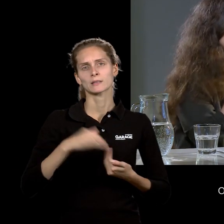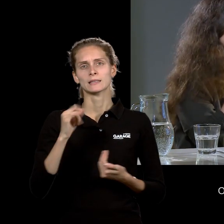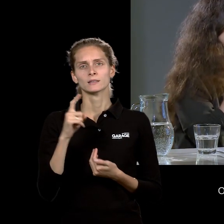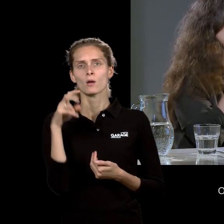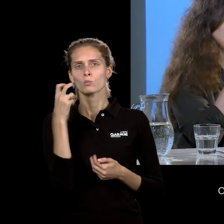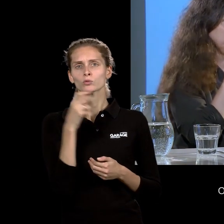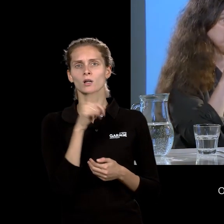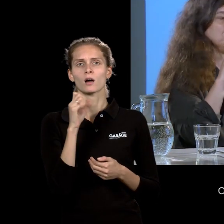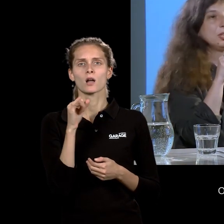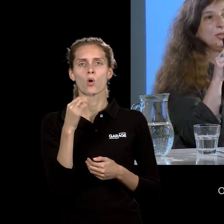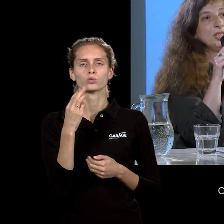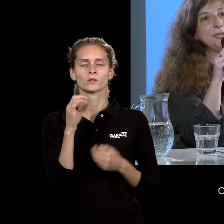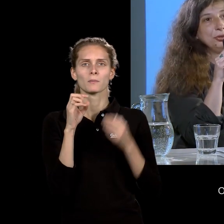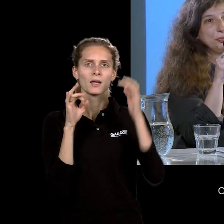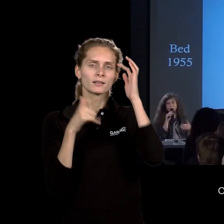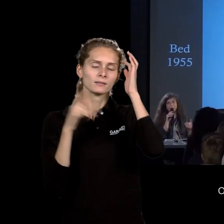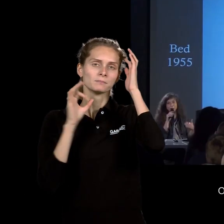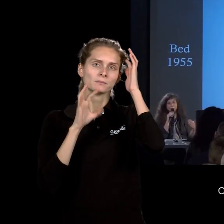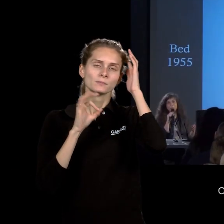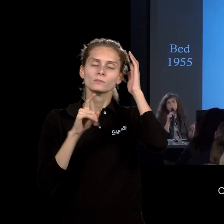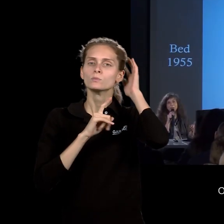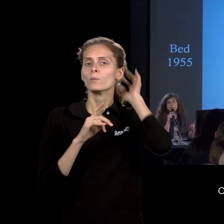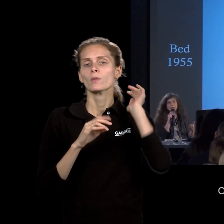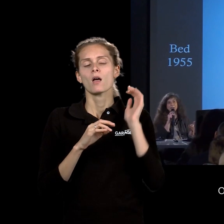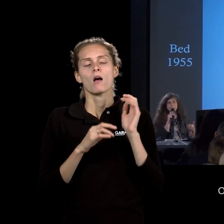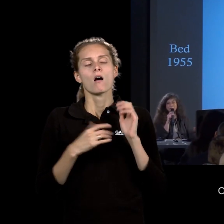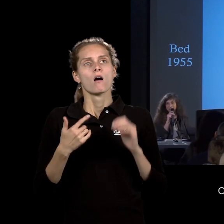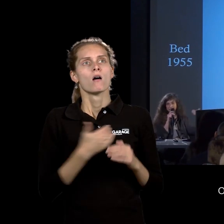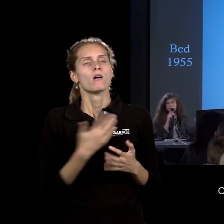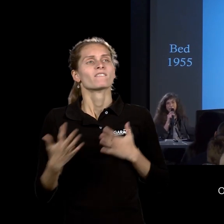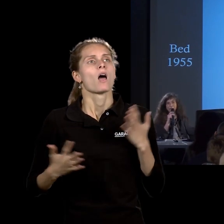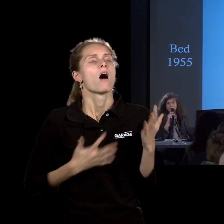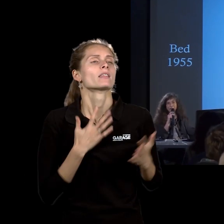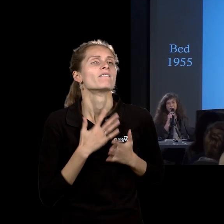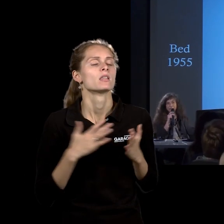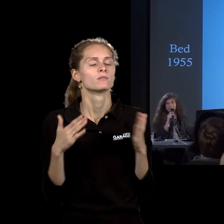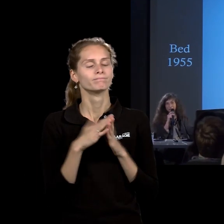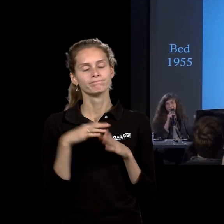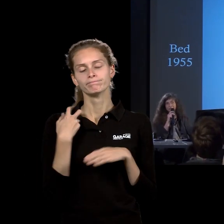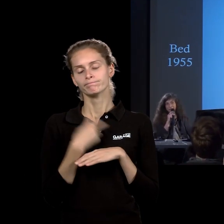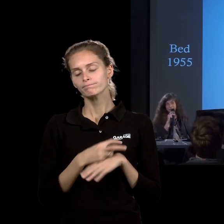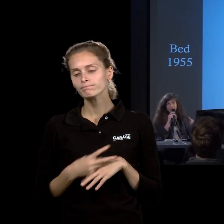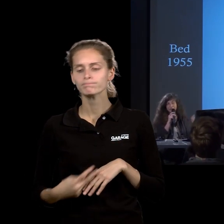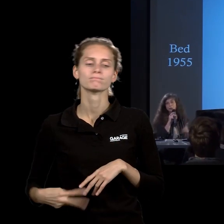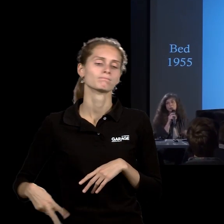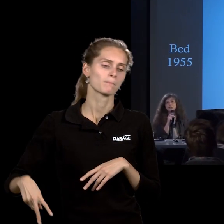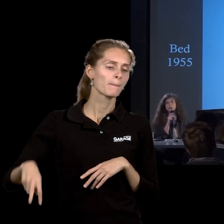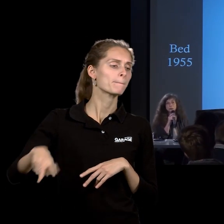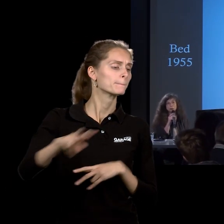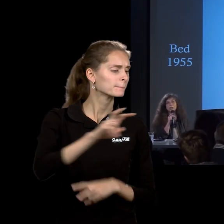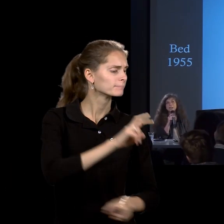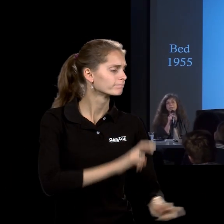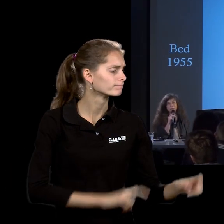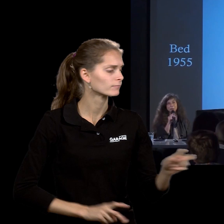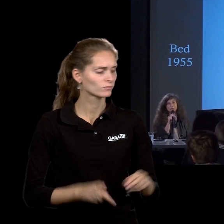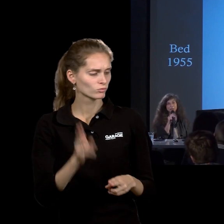Раушенберг рассказывал, что в поисках вдохновения он выходил из дома, обходил квартал, и если не хватало, искал